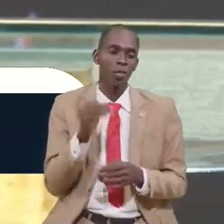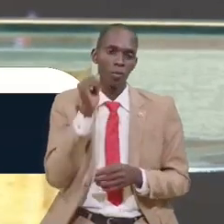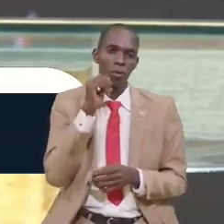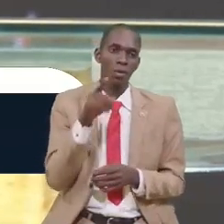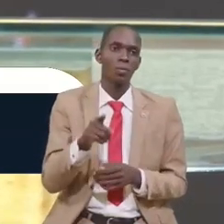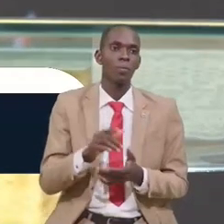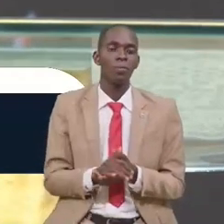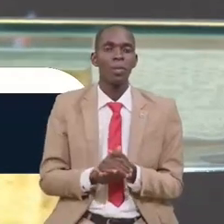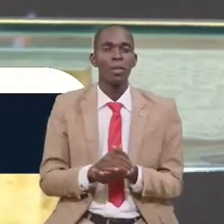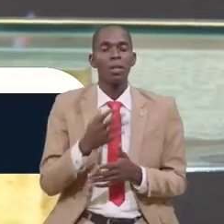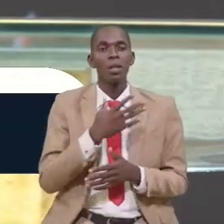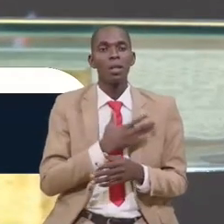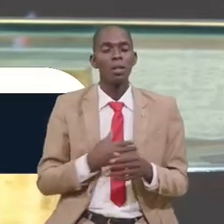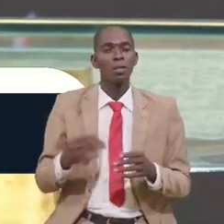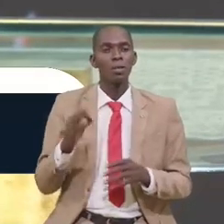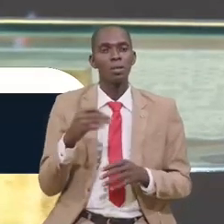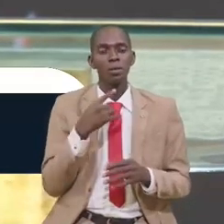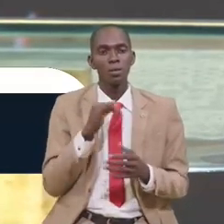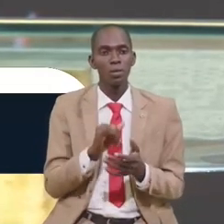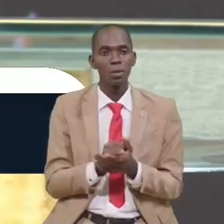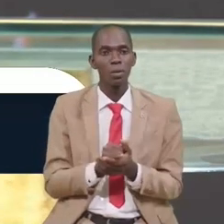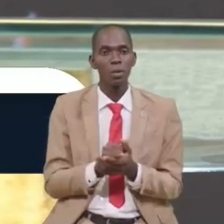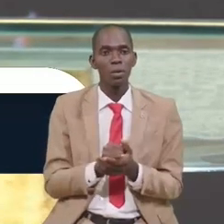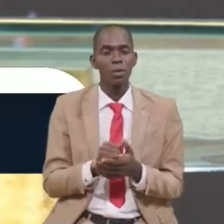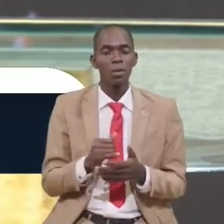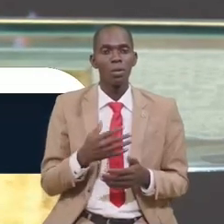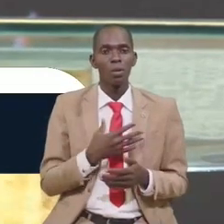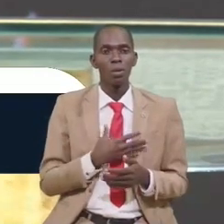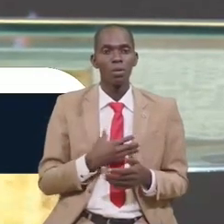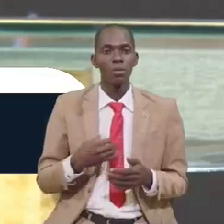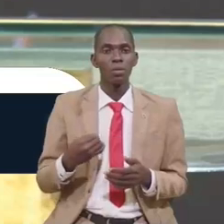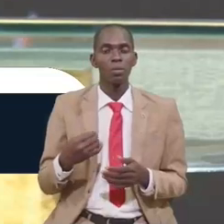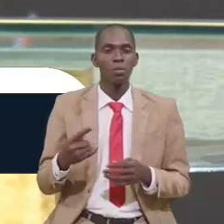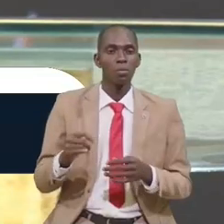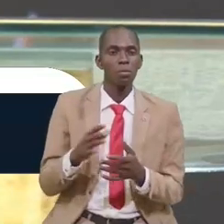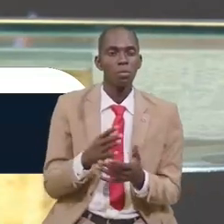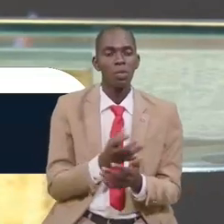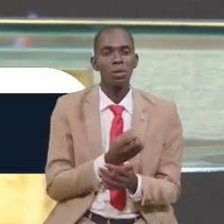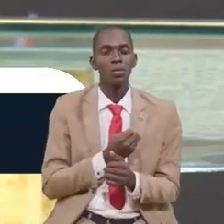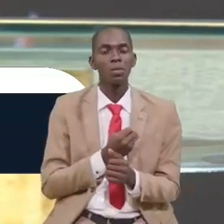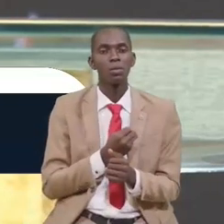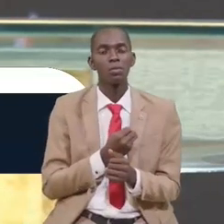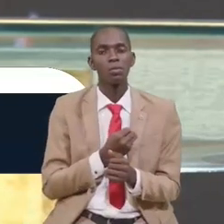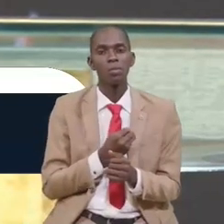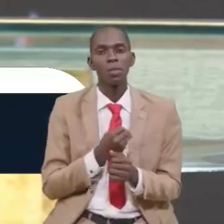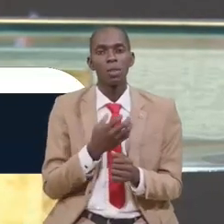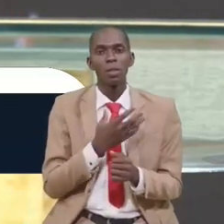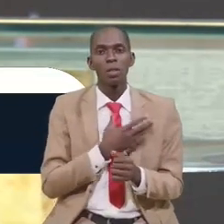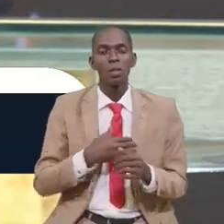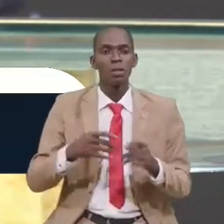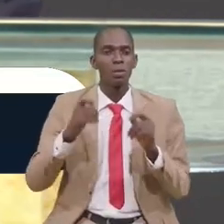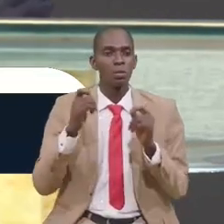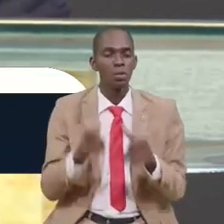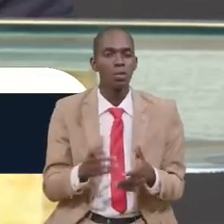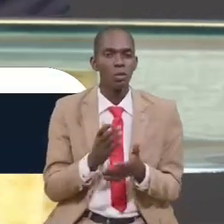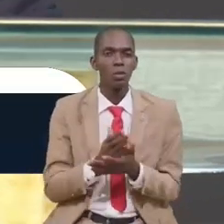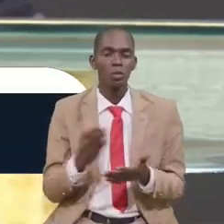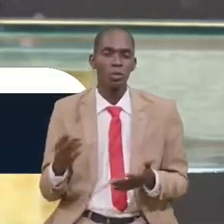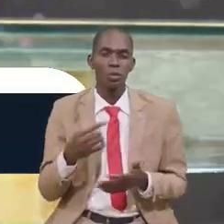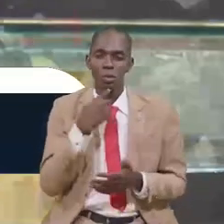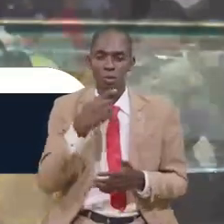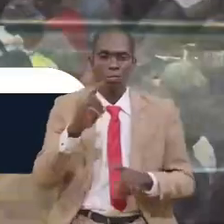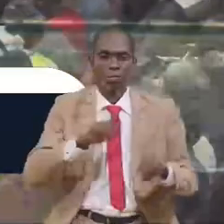Jésus. S'étant approché, il la fit lever en lui prenant la main. Et